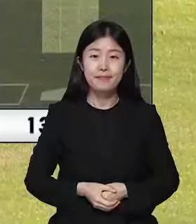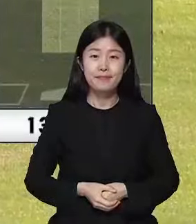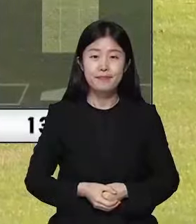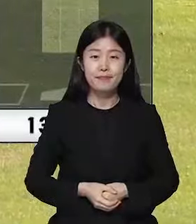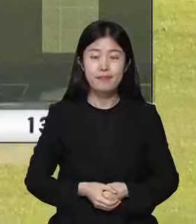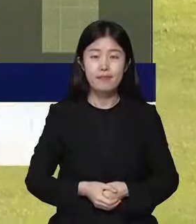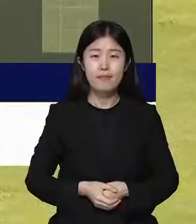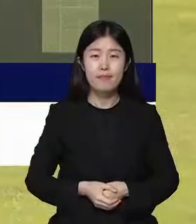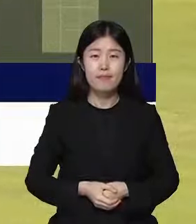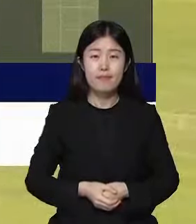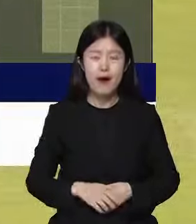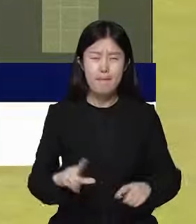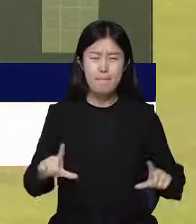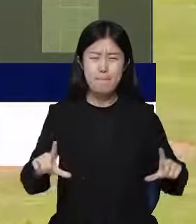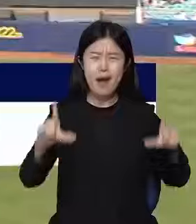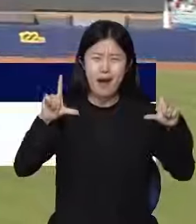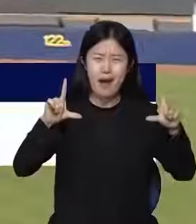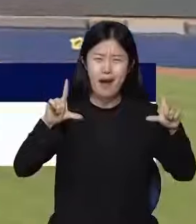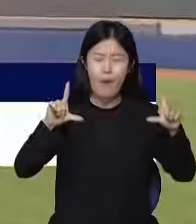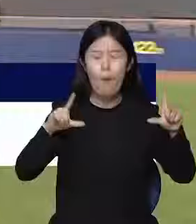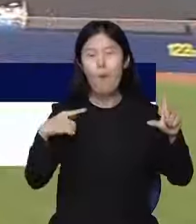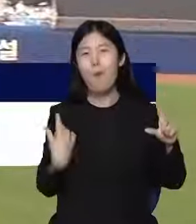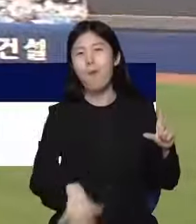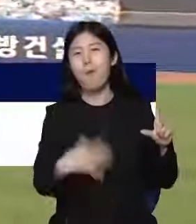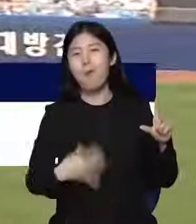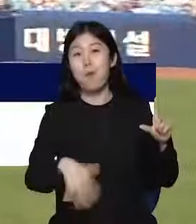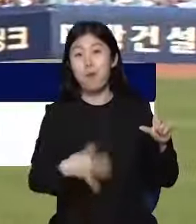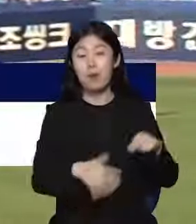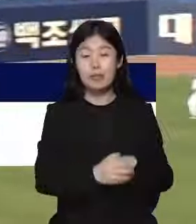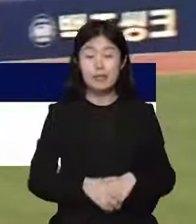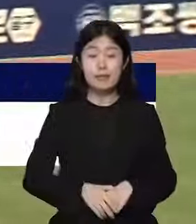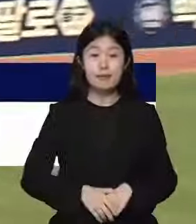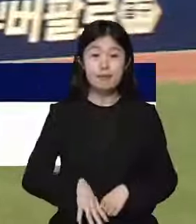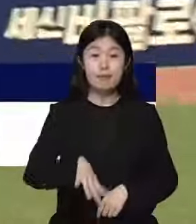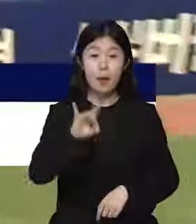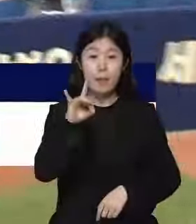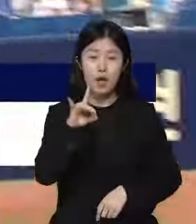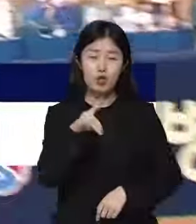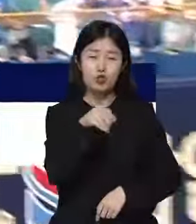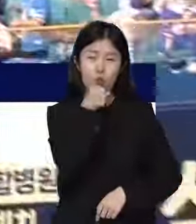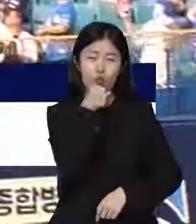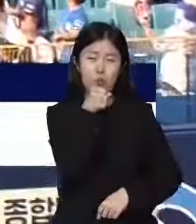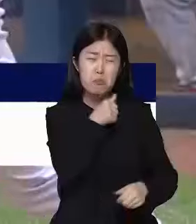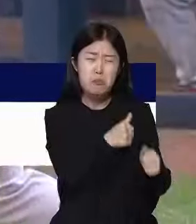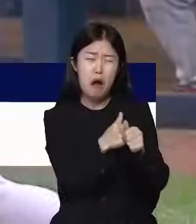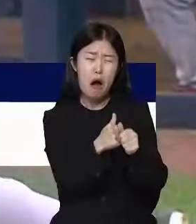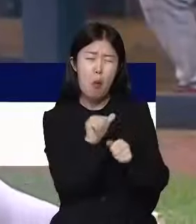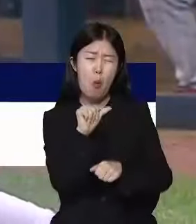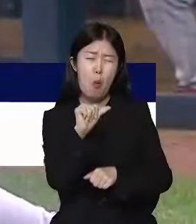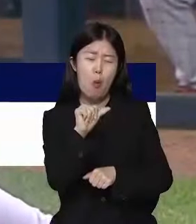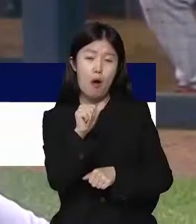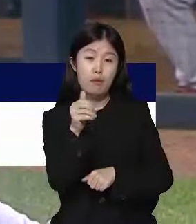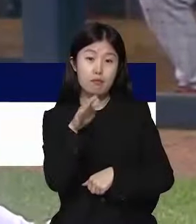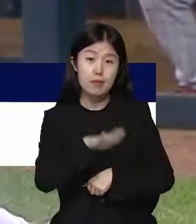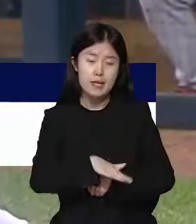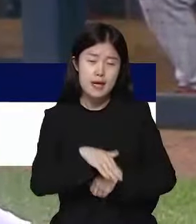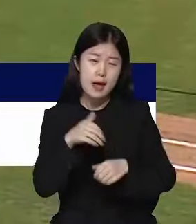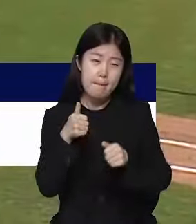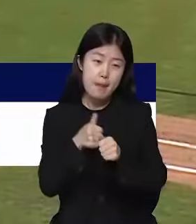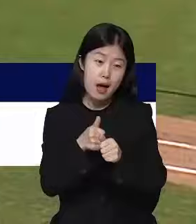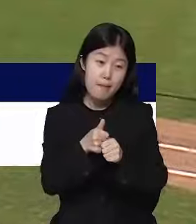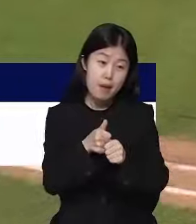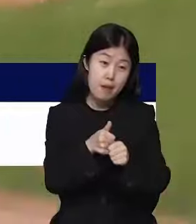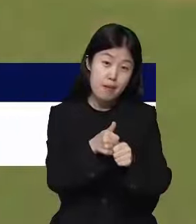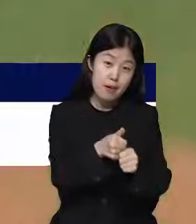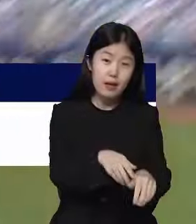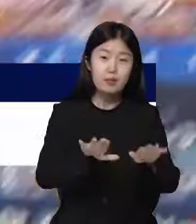슈퍼스타는 역시 슈퍼스타였습니다. 경기 초반 5점을 내준 뒤 차곡차곡 추격에 나선 기아는 김도영의 7회 초